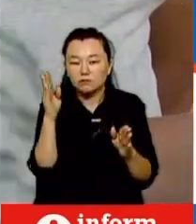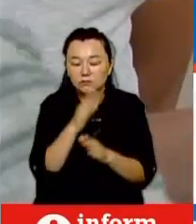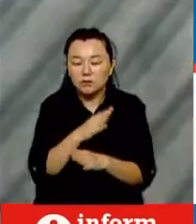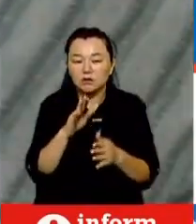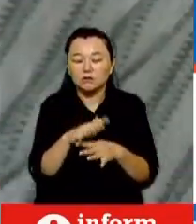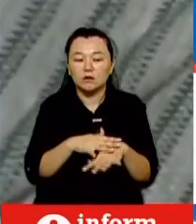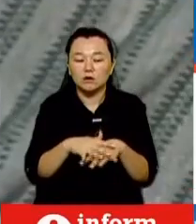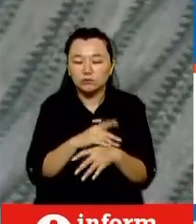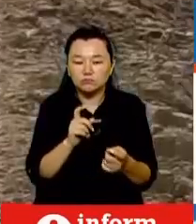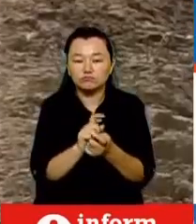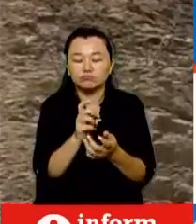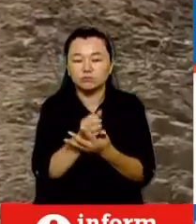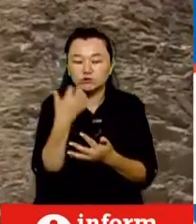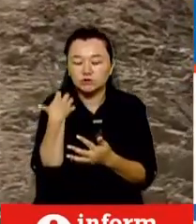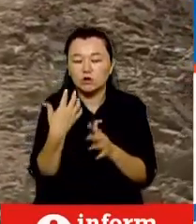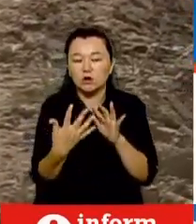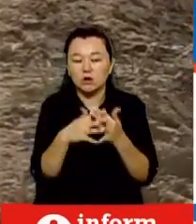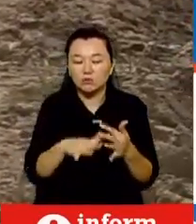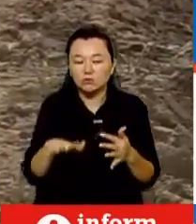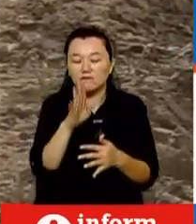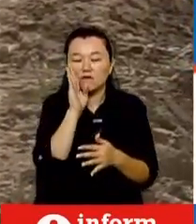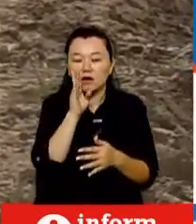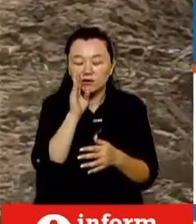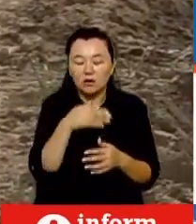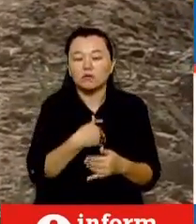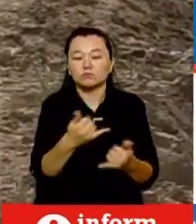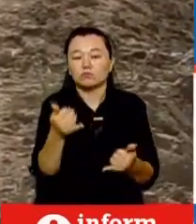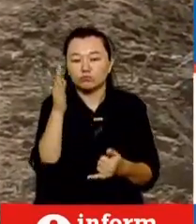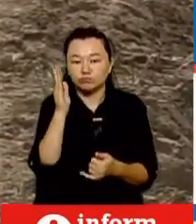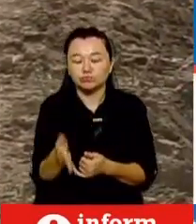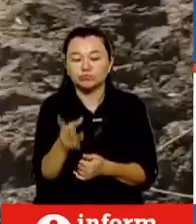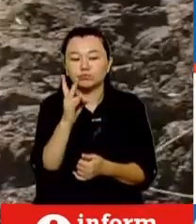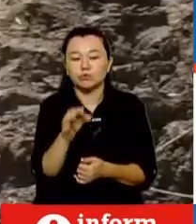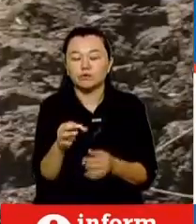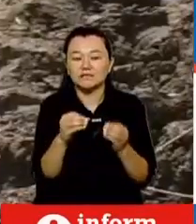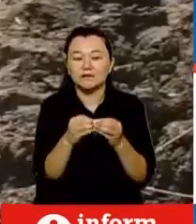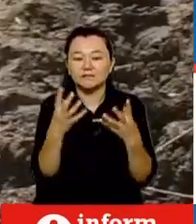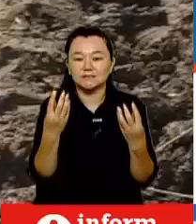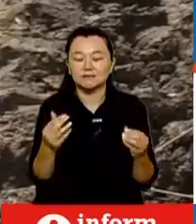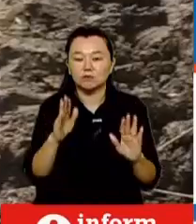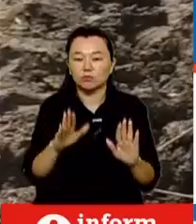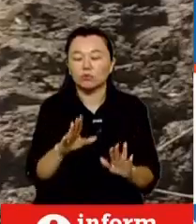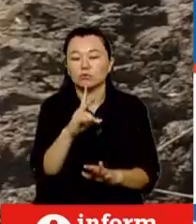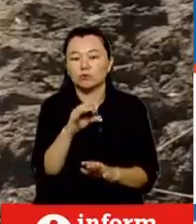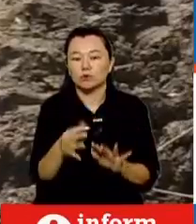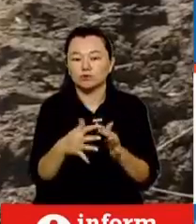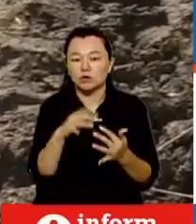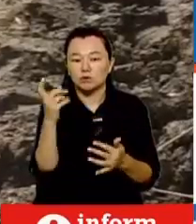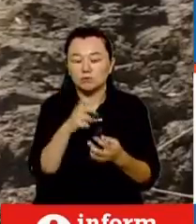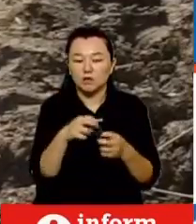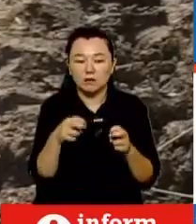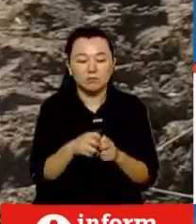сөз бұйдаға келген басшы ауылдағы алқапқа ақыры су жеткізіп беретін болды. Бірақ тек 10 күнге ғана. Дегенмен шаруалар мәселені